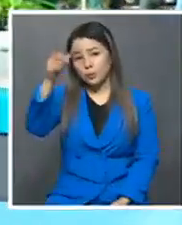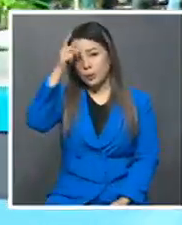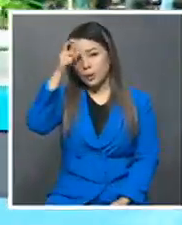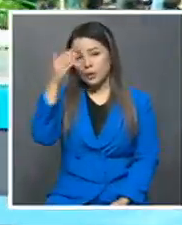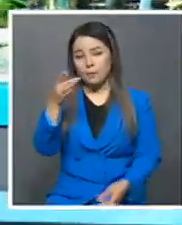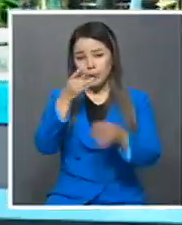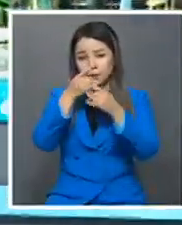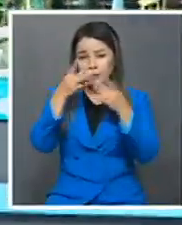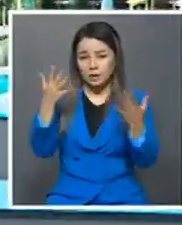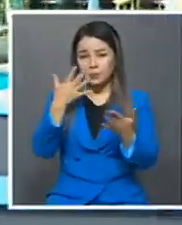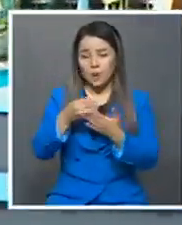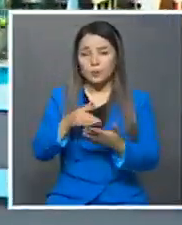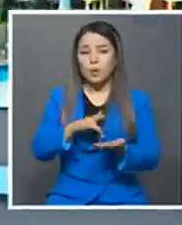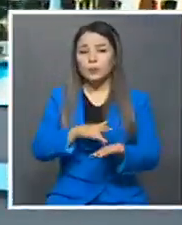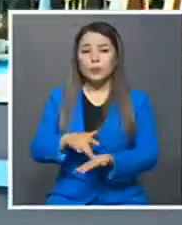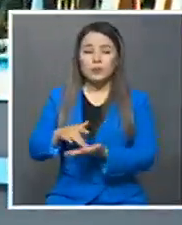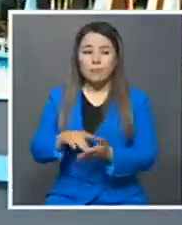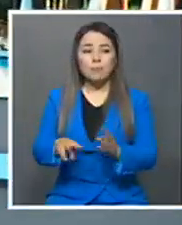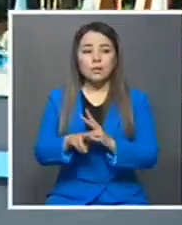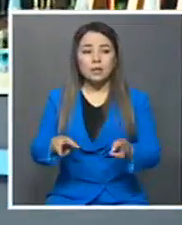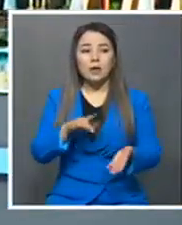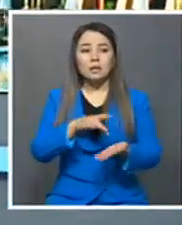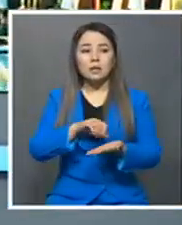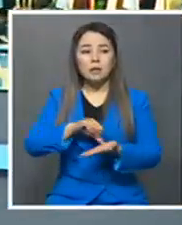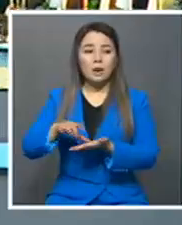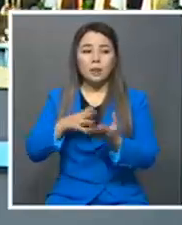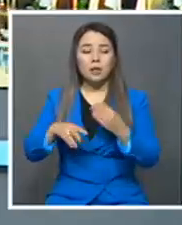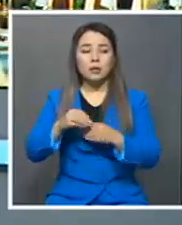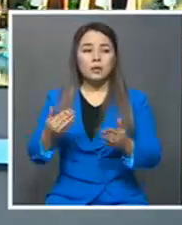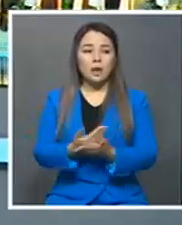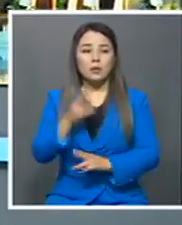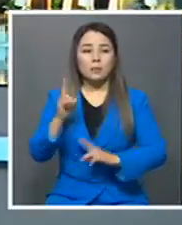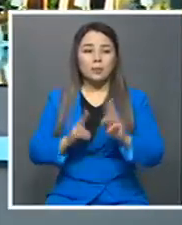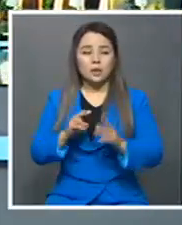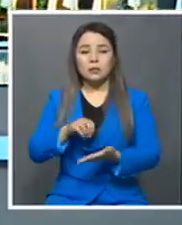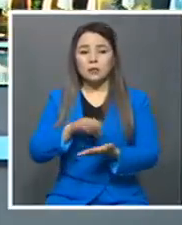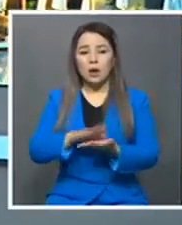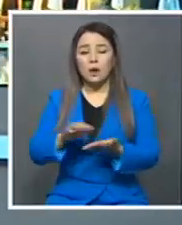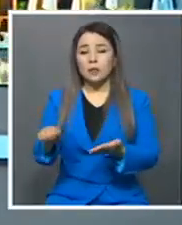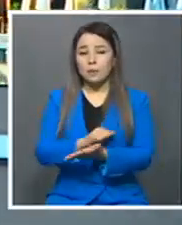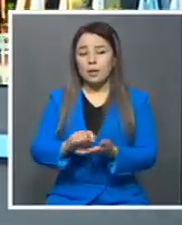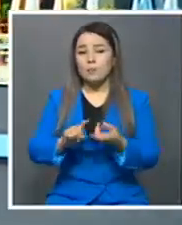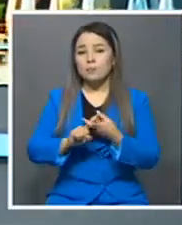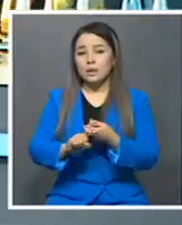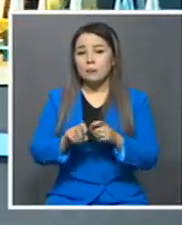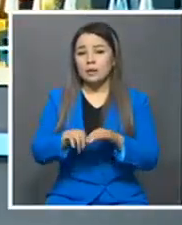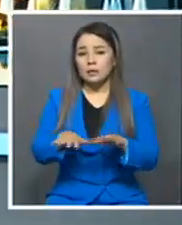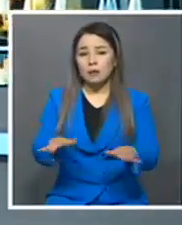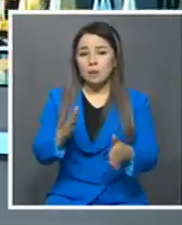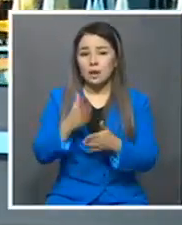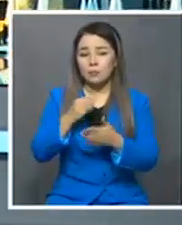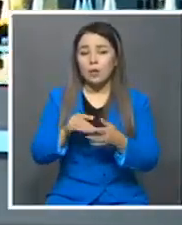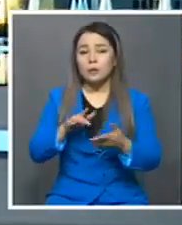Түркияның мәдениет және туризм министрлігі туристерге қатысты жаңа ережені бекітті. Құжатта негізінен пандемия кезінде